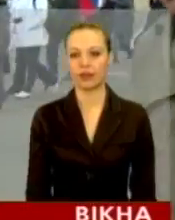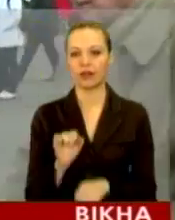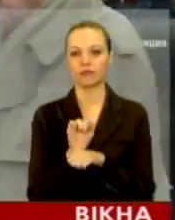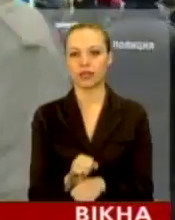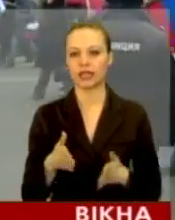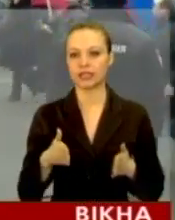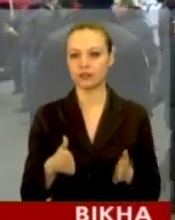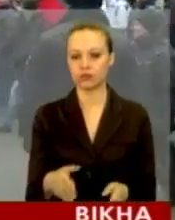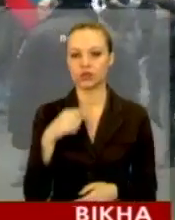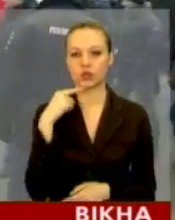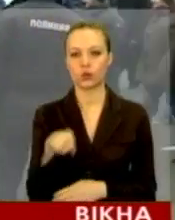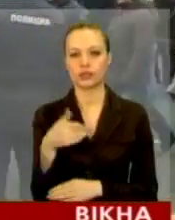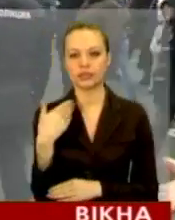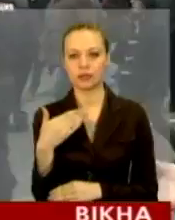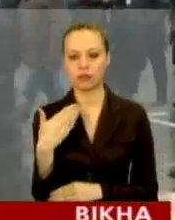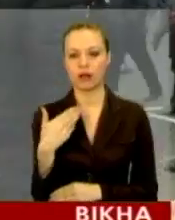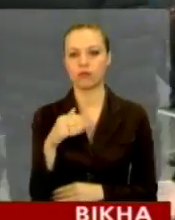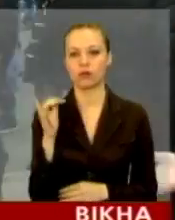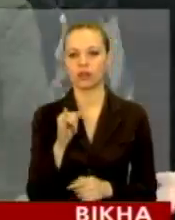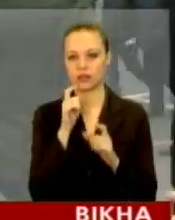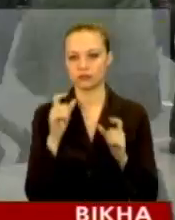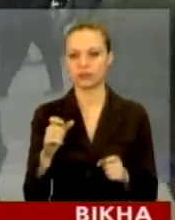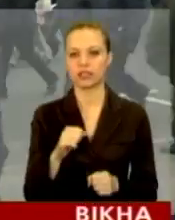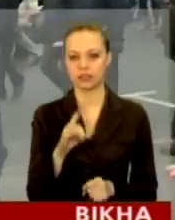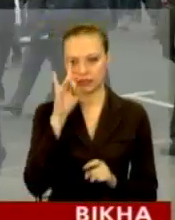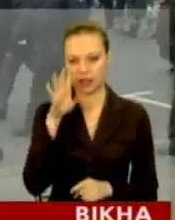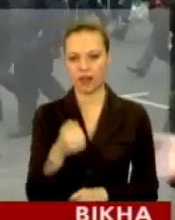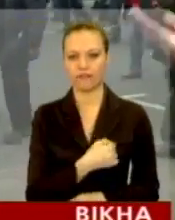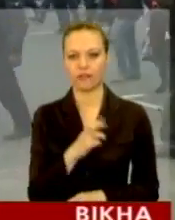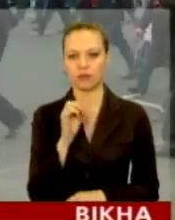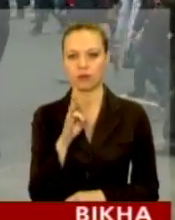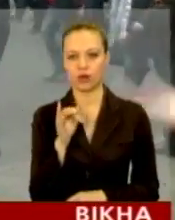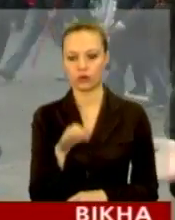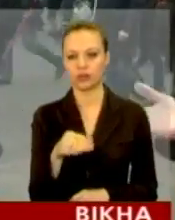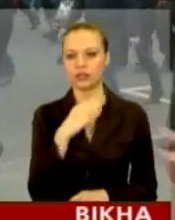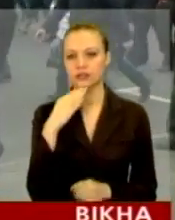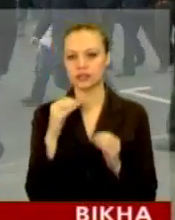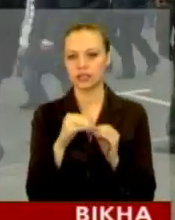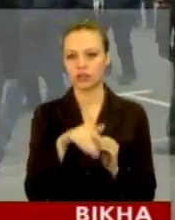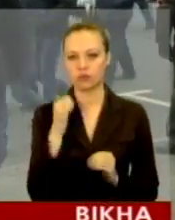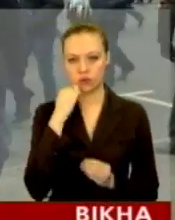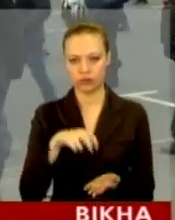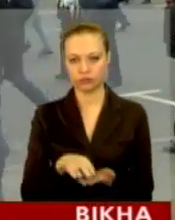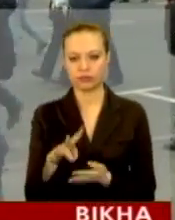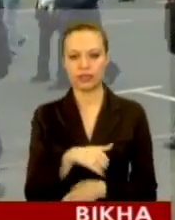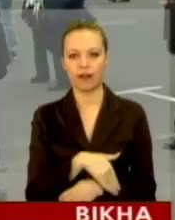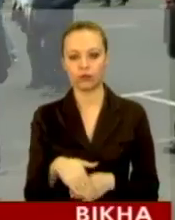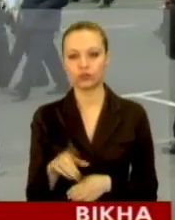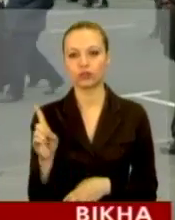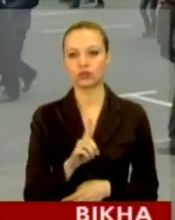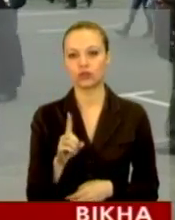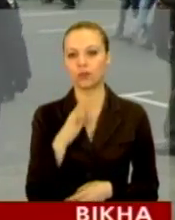Перекриті вулиці, російські прапори і лозунги «Слава Беркуту». Десятки тисяч москвичів повиходили на вулиці,